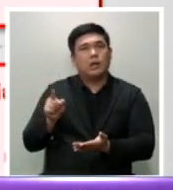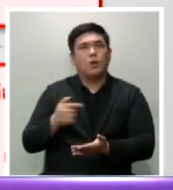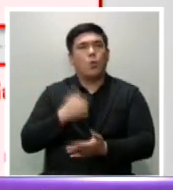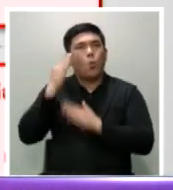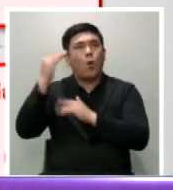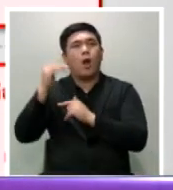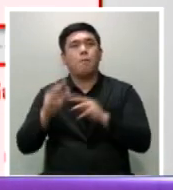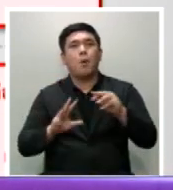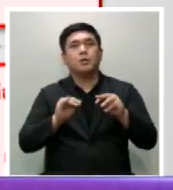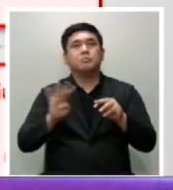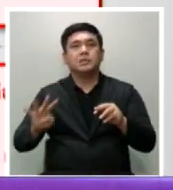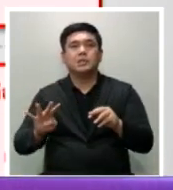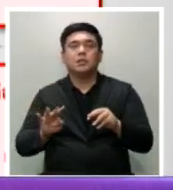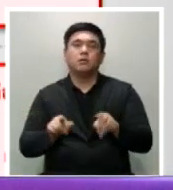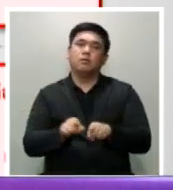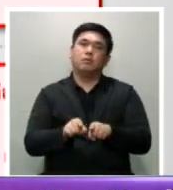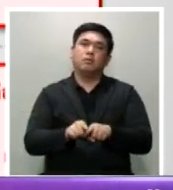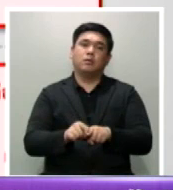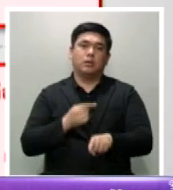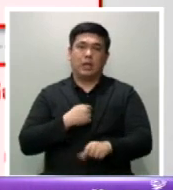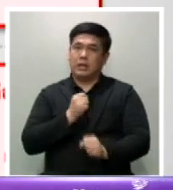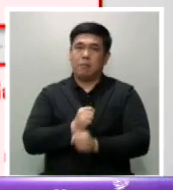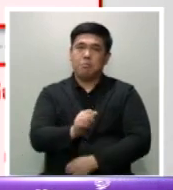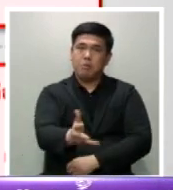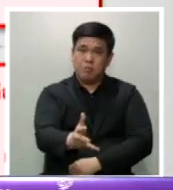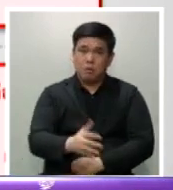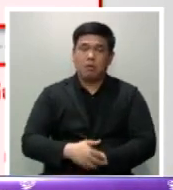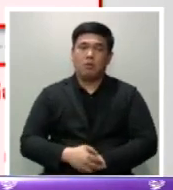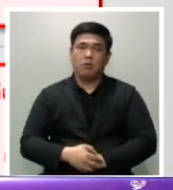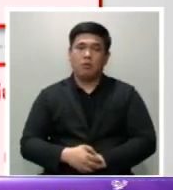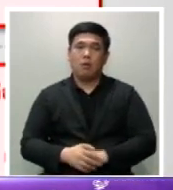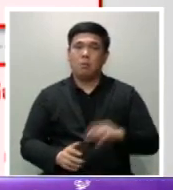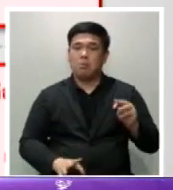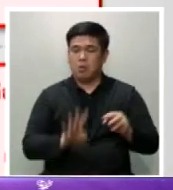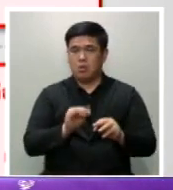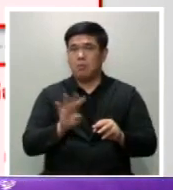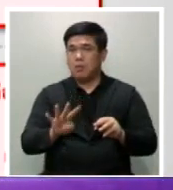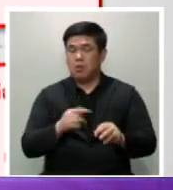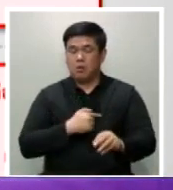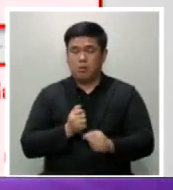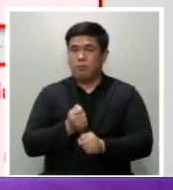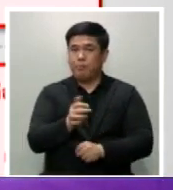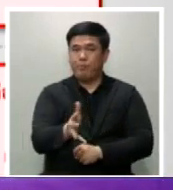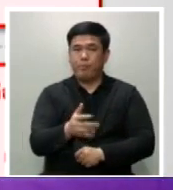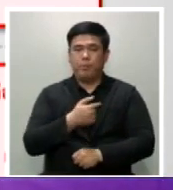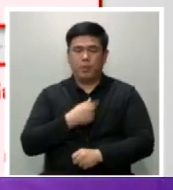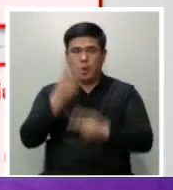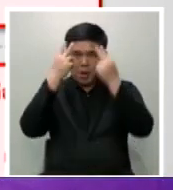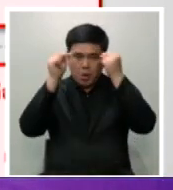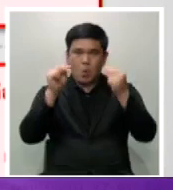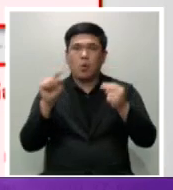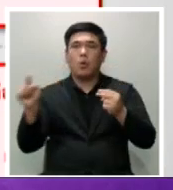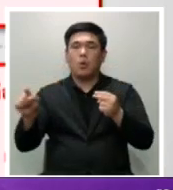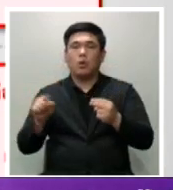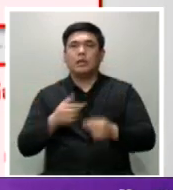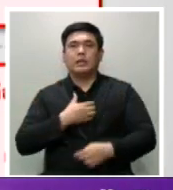.44ซึ่งไม่ได้ใช้นะครับแล้วก็ที่เขาทำถึงนายกรัฐมนตรีให้ผมเดาผมก็เดาว่าเ